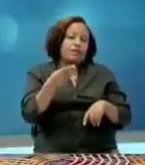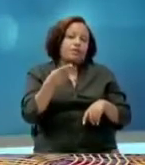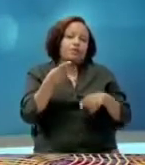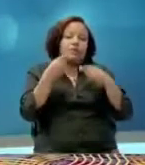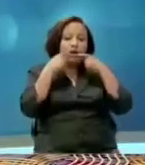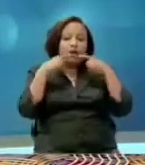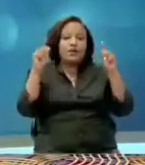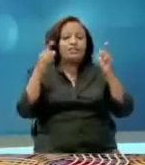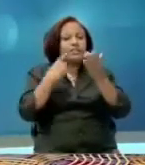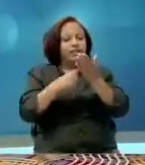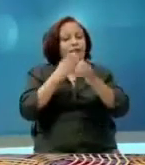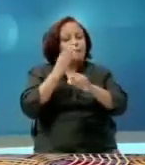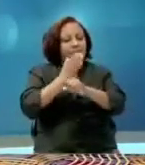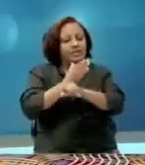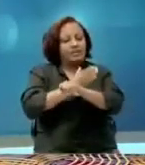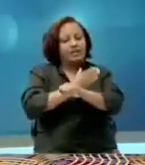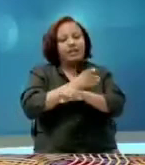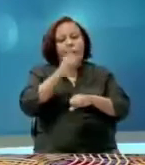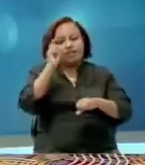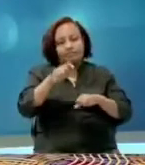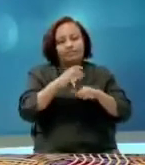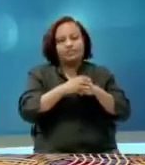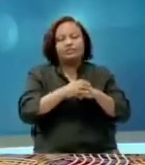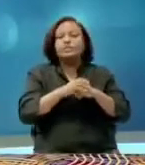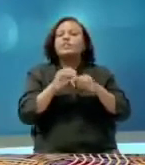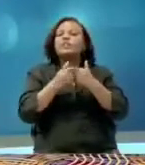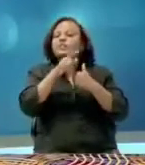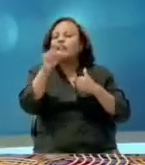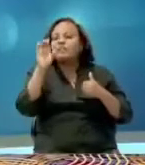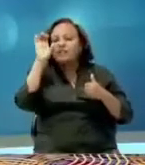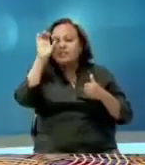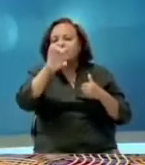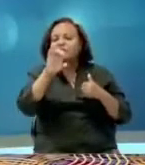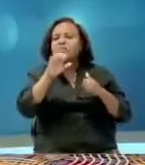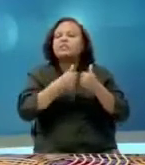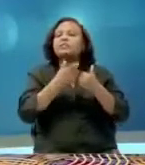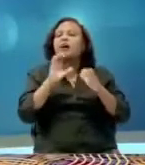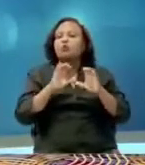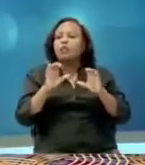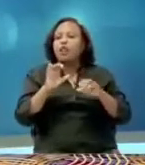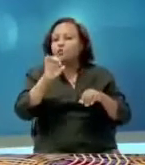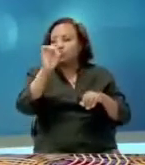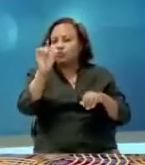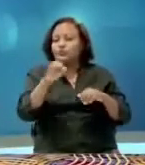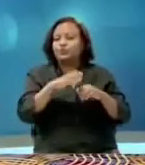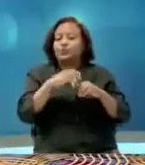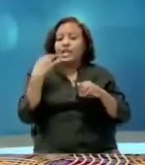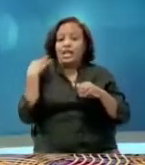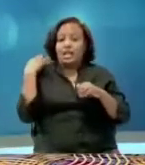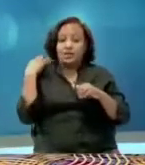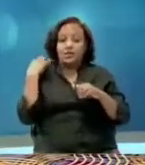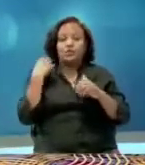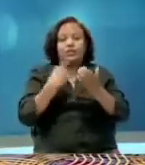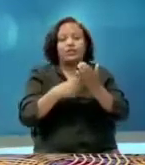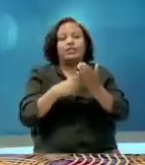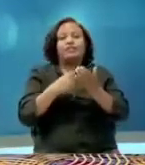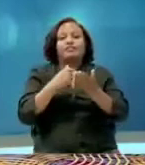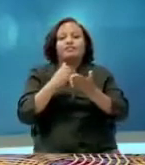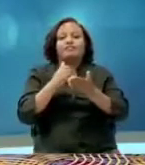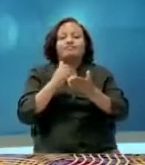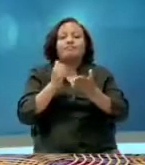ፕሮክላሜሽን ይሄ ነገር መስተካከል እንዳለበት መንገድ አስገዳጅ ታረጉታላችሁ የዚህ አይነቱን ህግ አዎ ይሄ ለግሉ ዘርፍ አንደኛ ኢንሴንቲቭ